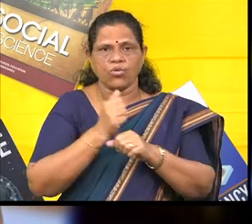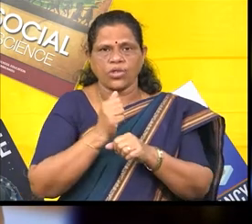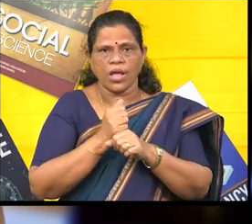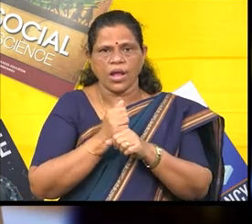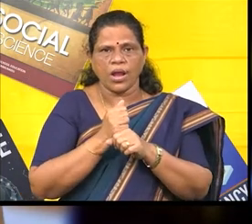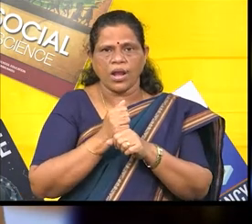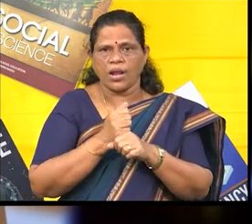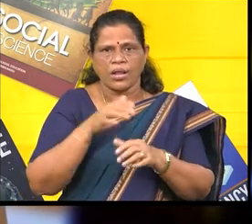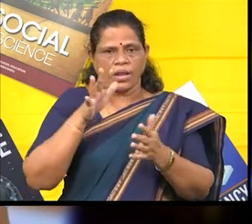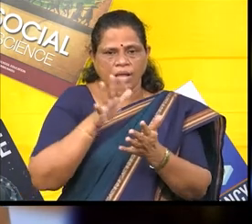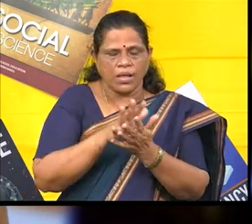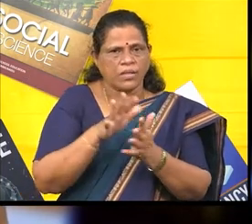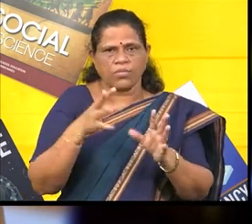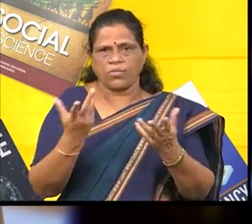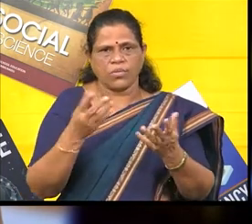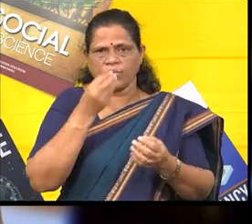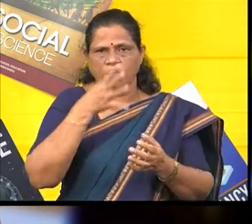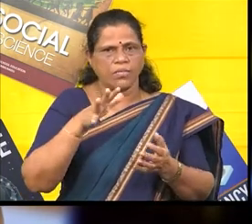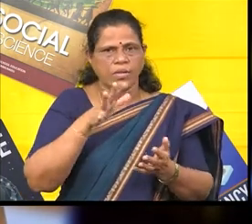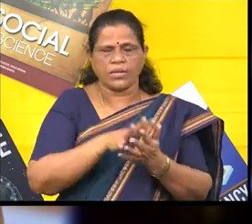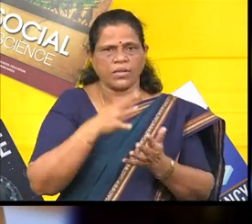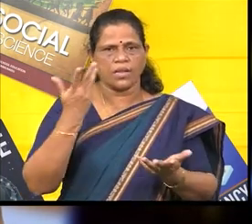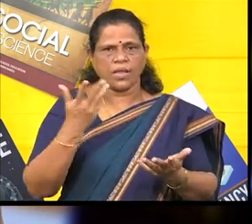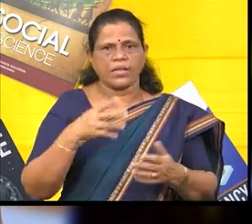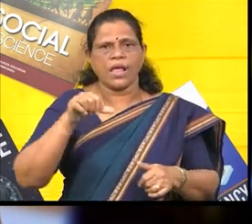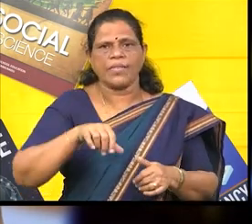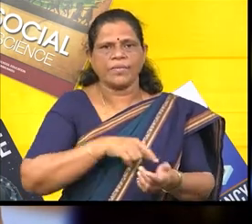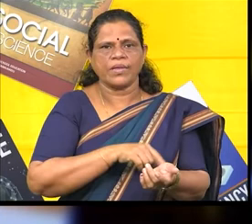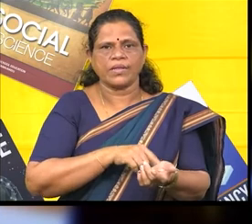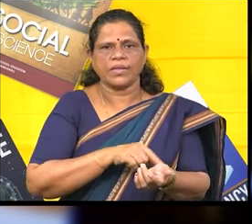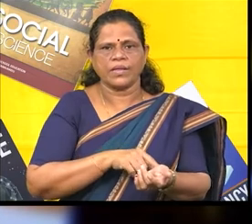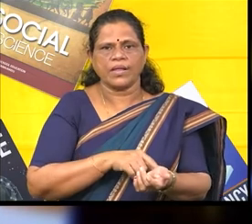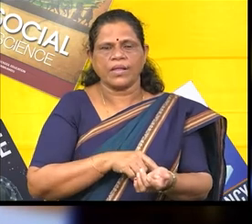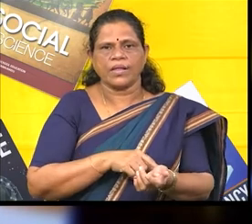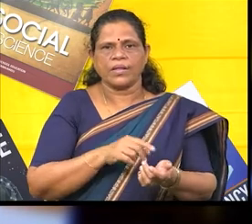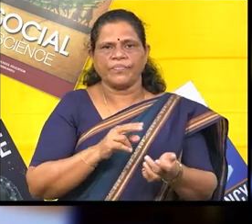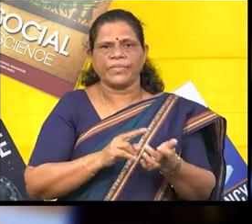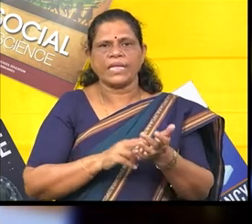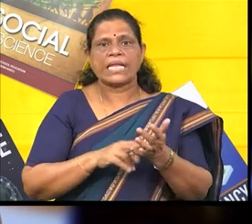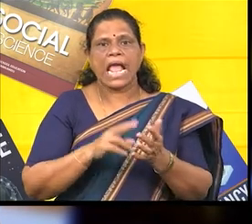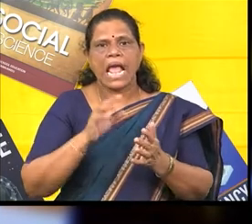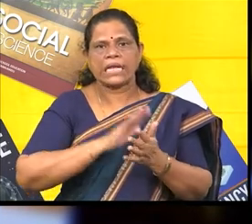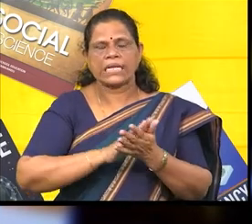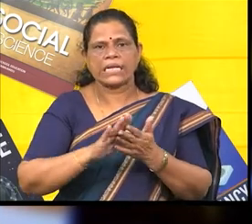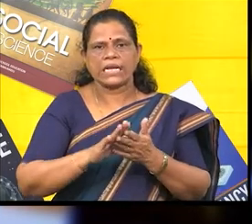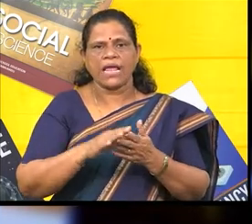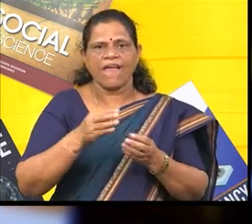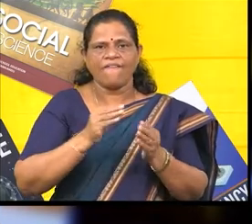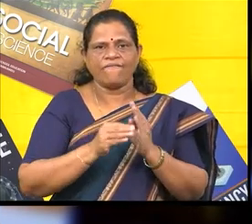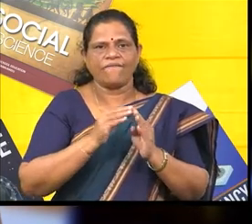பதியாது, அவ்வளோ எளிதாக பதியாது, அவ்வளோ எளிதாக தெரியாது. அந்த மாதிரி நேரங்களில் என்ன பண்ண, நின் ஹைட்ரின் என்ற வேதிப்பொருளை